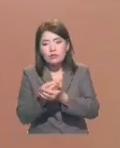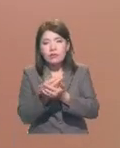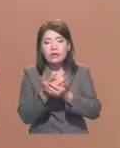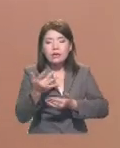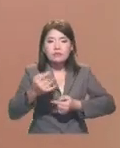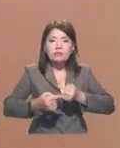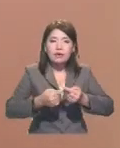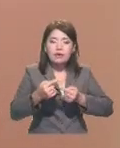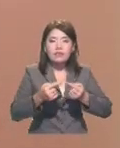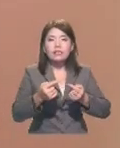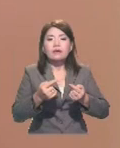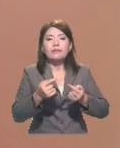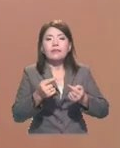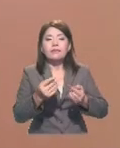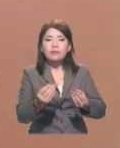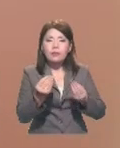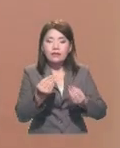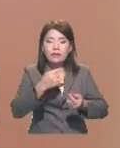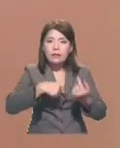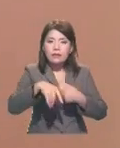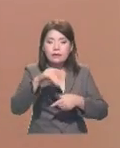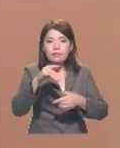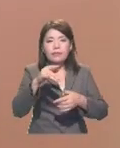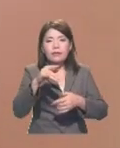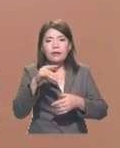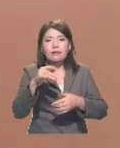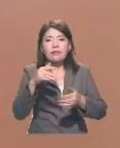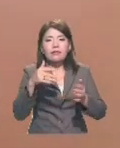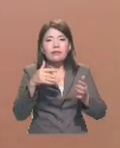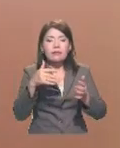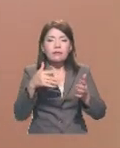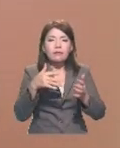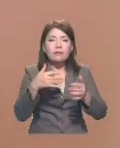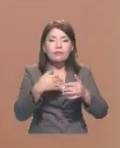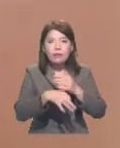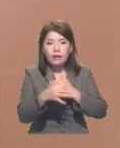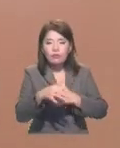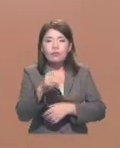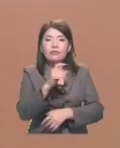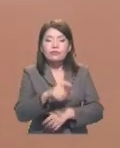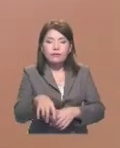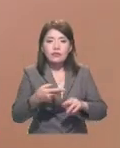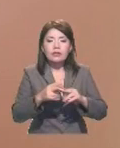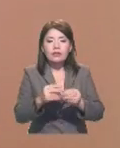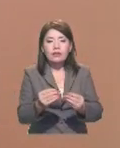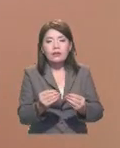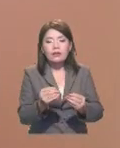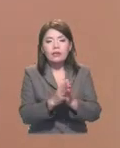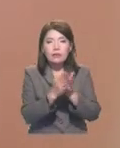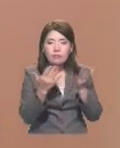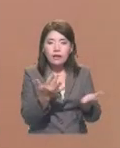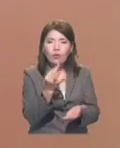қағбаға, біздің жағы ардақты пайғамбарымызға, сонымен қатар мынау қасиетті Құранымызға ауыр сөздер